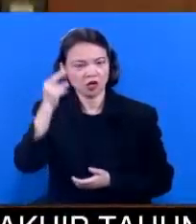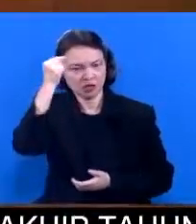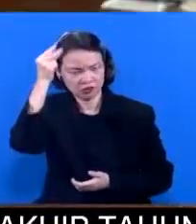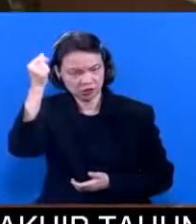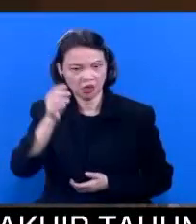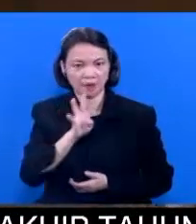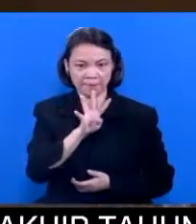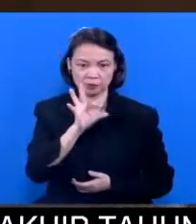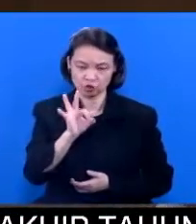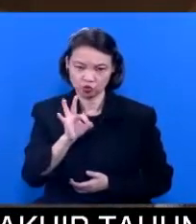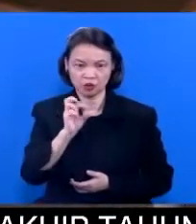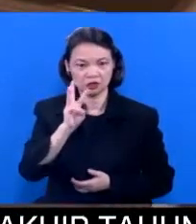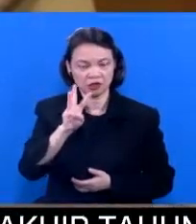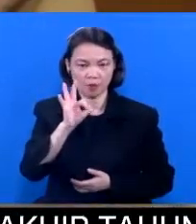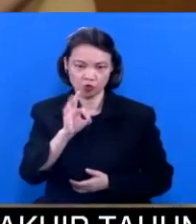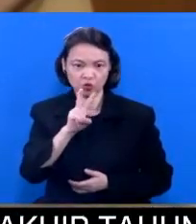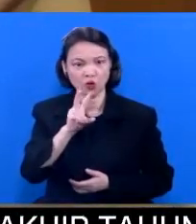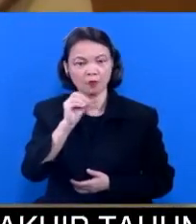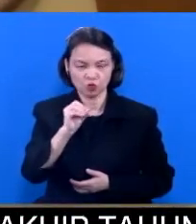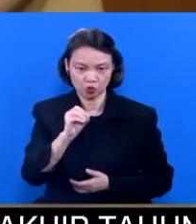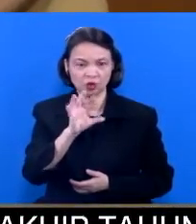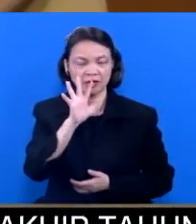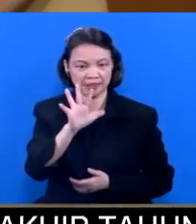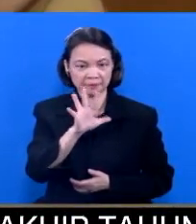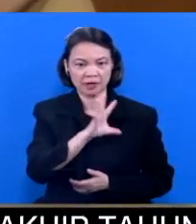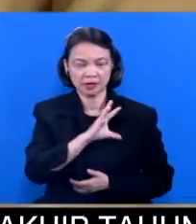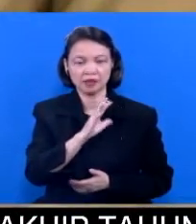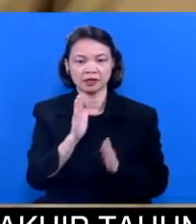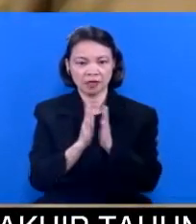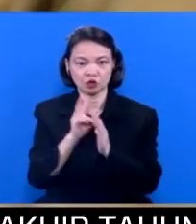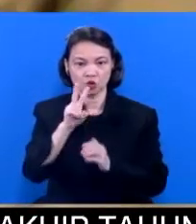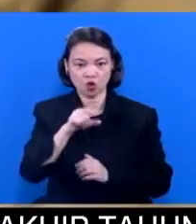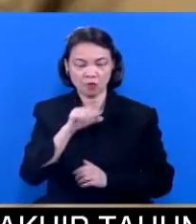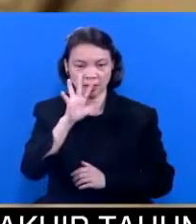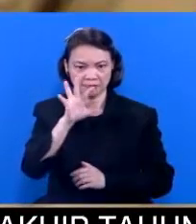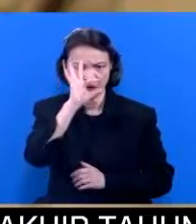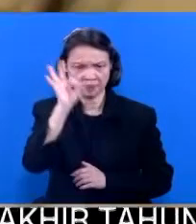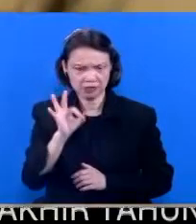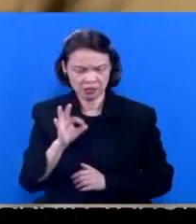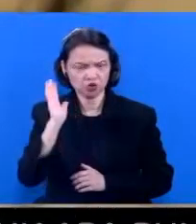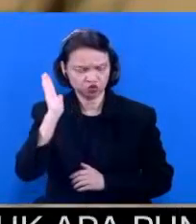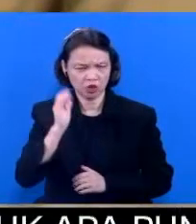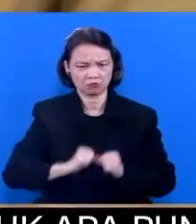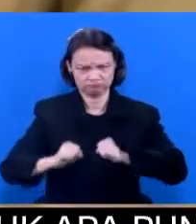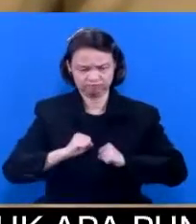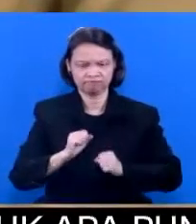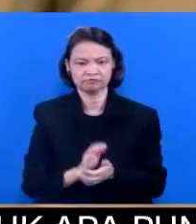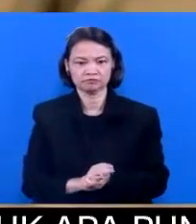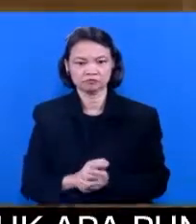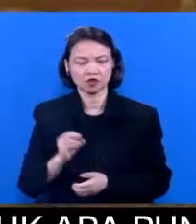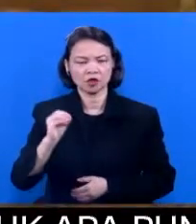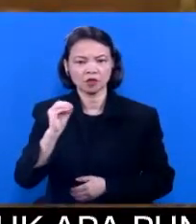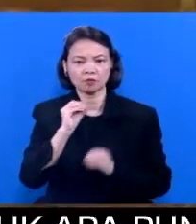40, 30, 20, 5, dan 2,5% sudah dijalankan. Belum